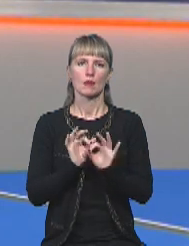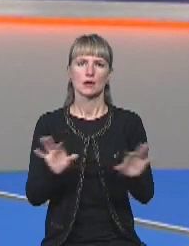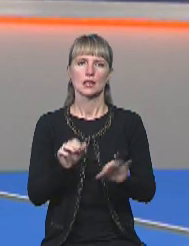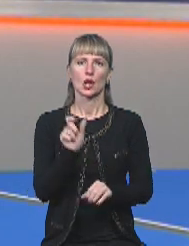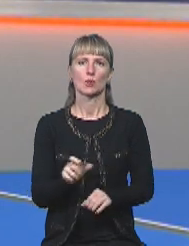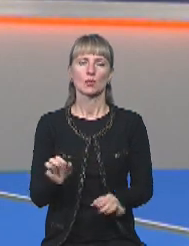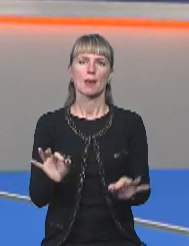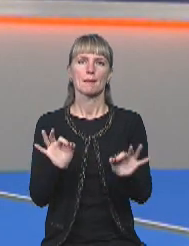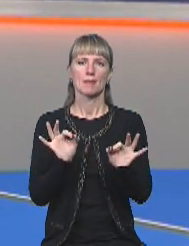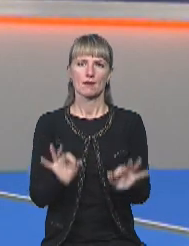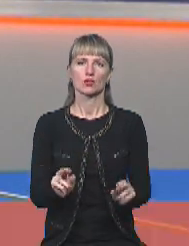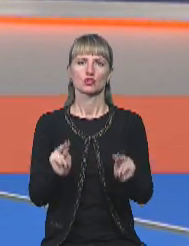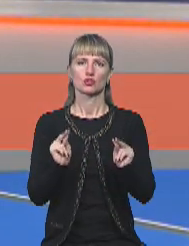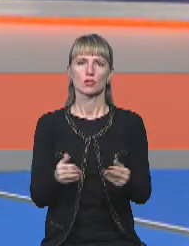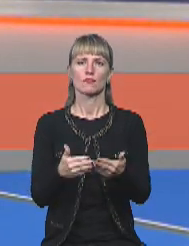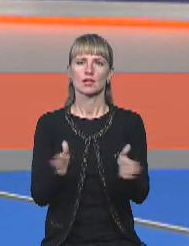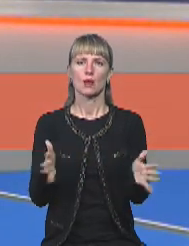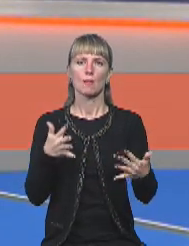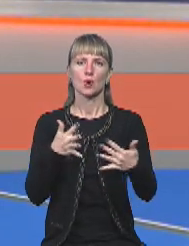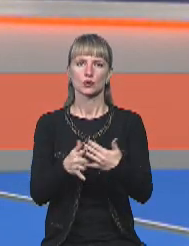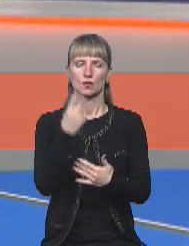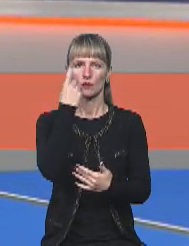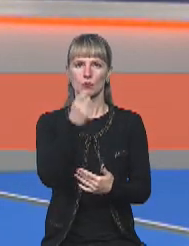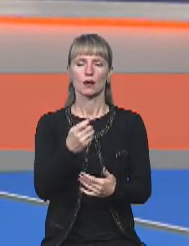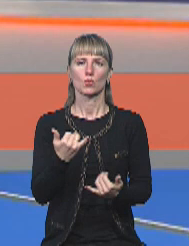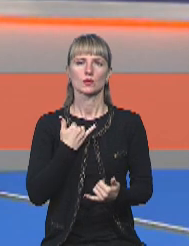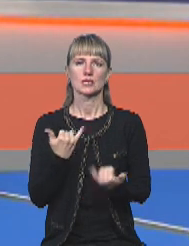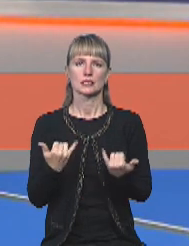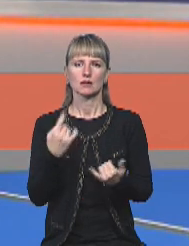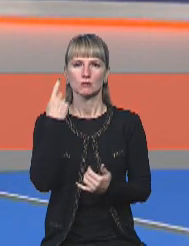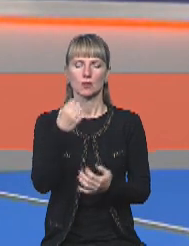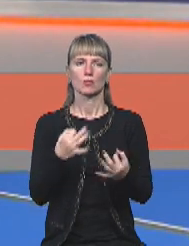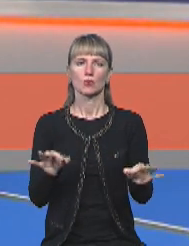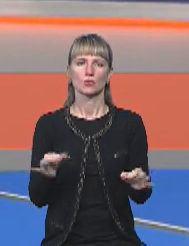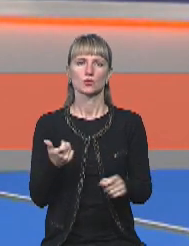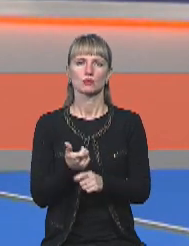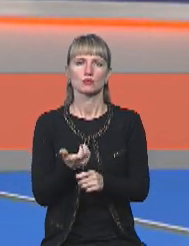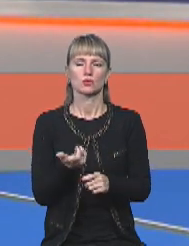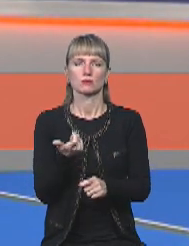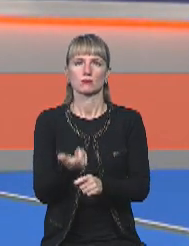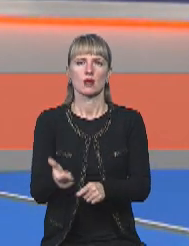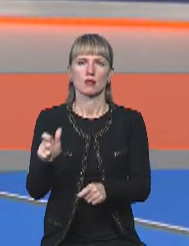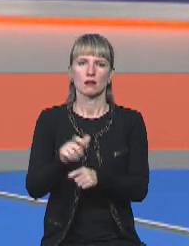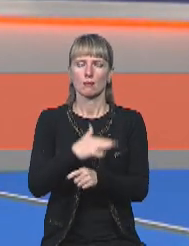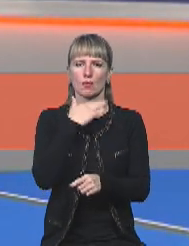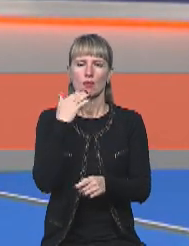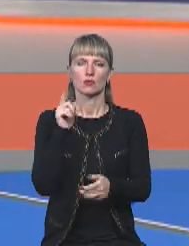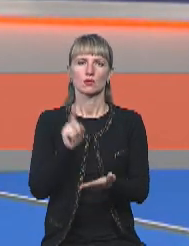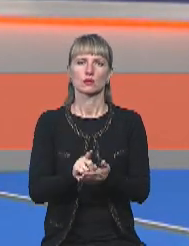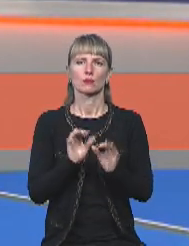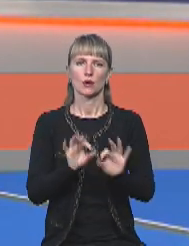доносити правдиву, чесну, відкриту, прозору інформацію. У нас зараз інформаційний простір дуже перенасичений. Ми маємо